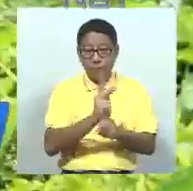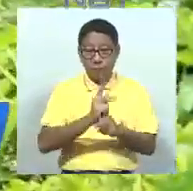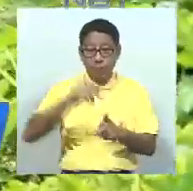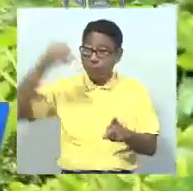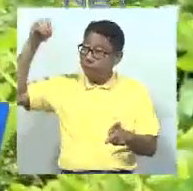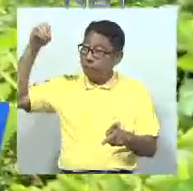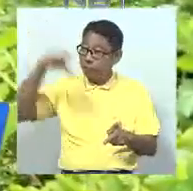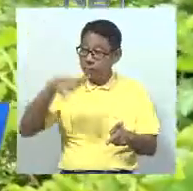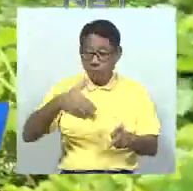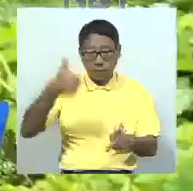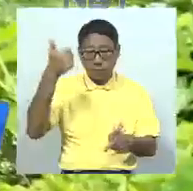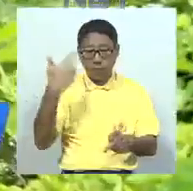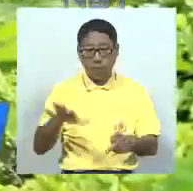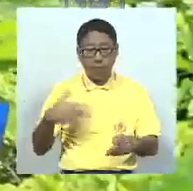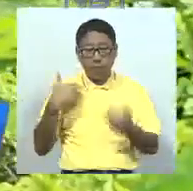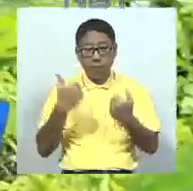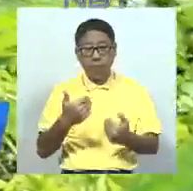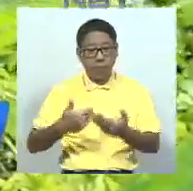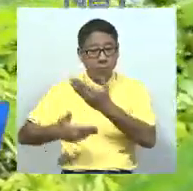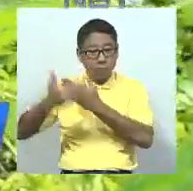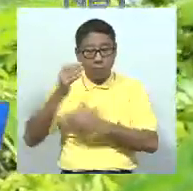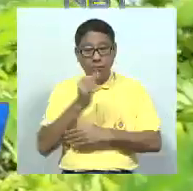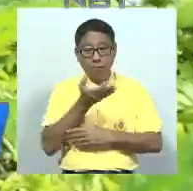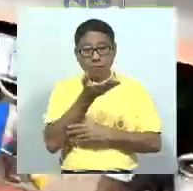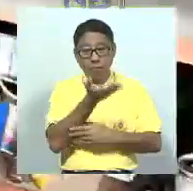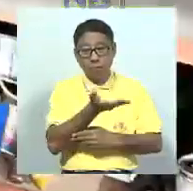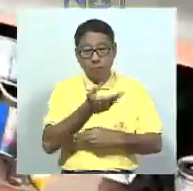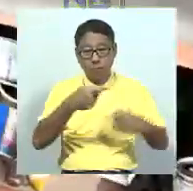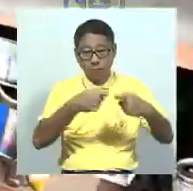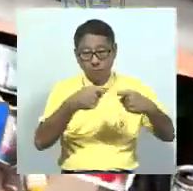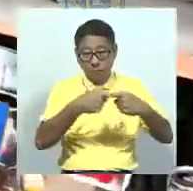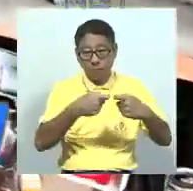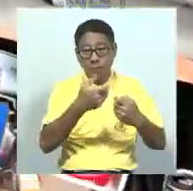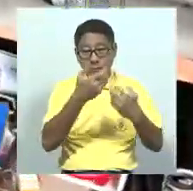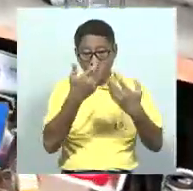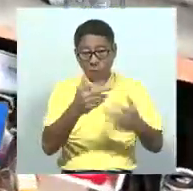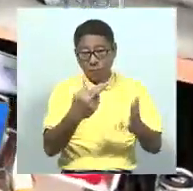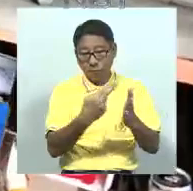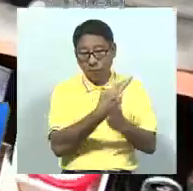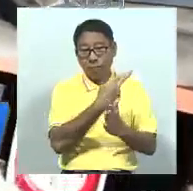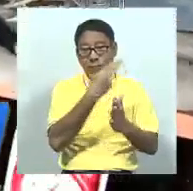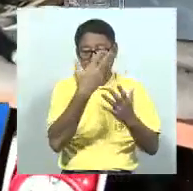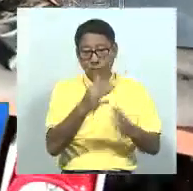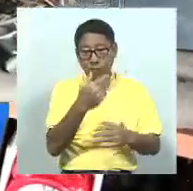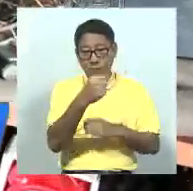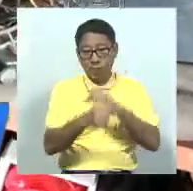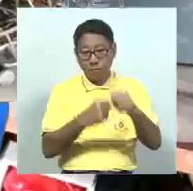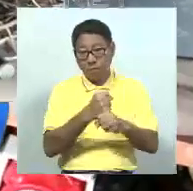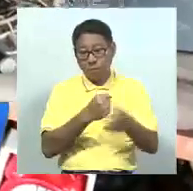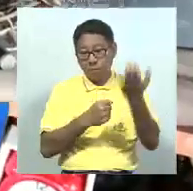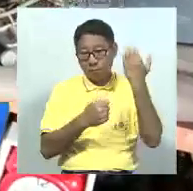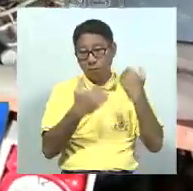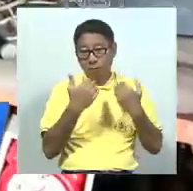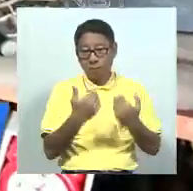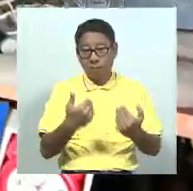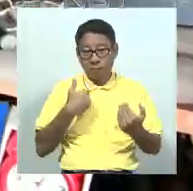านจากแสงอาทิตย์ได้นานที่ผ่านมาเคยไปร้องขอจากการไฟฟ้าส่วนภูมิภาคราชบุรีเมื่อ10ปีก่อนจนทุ